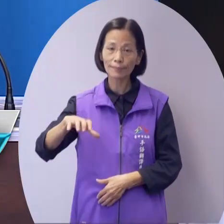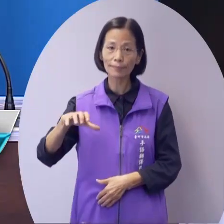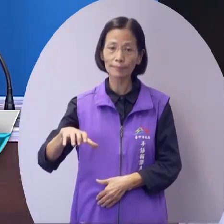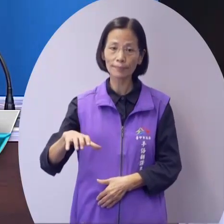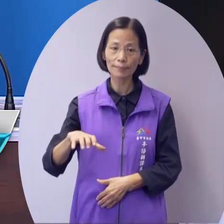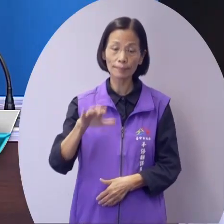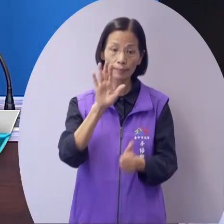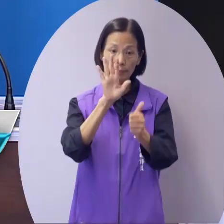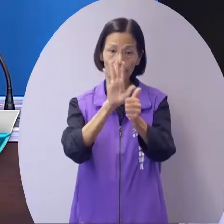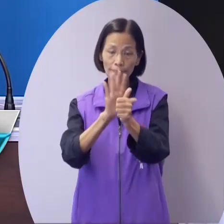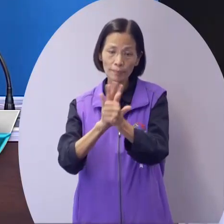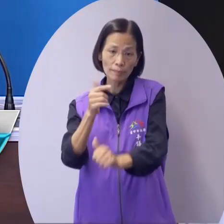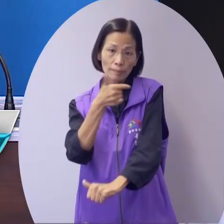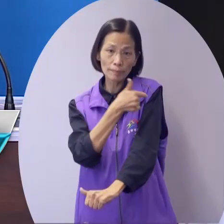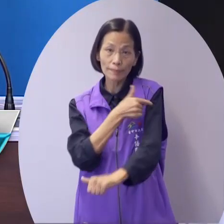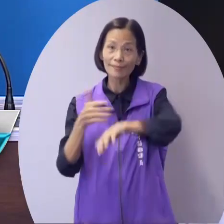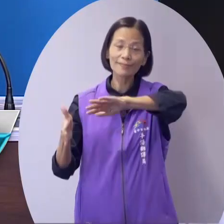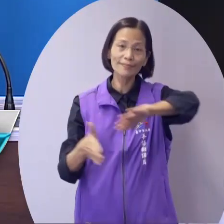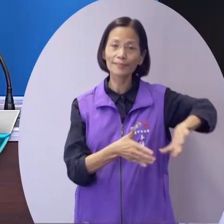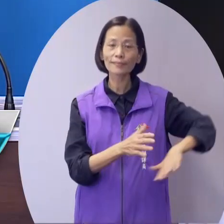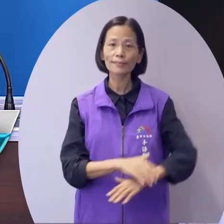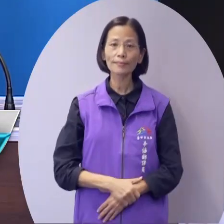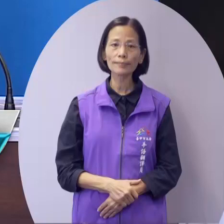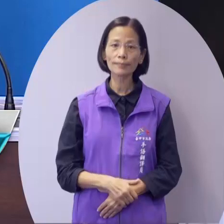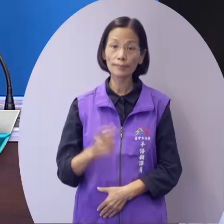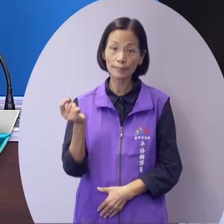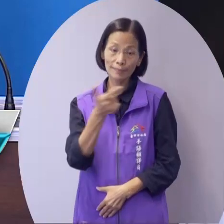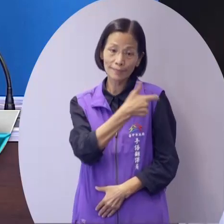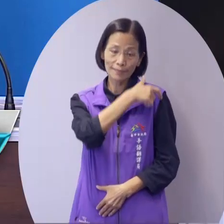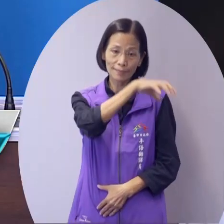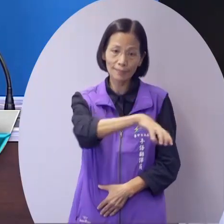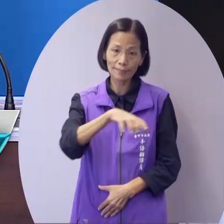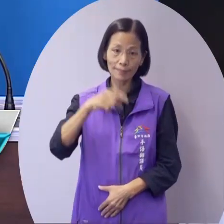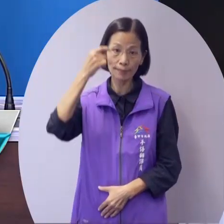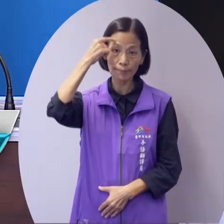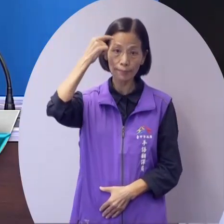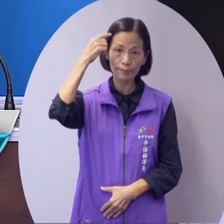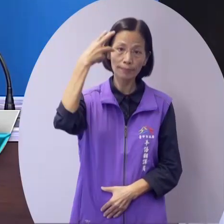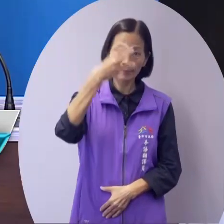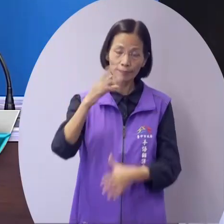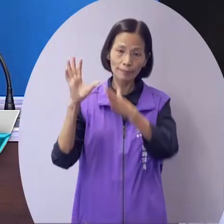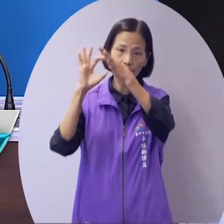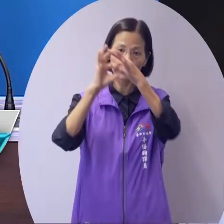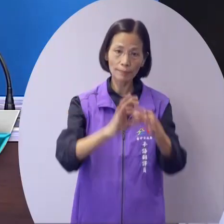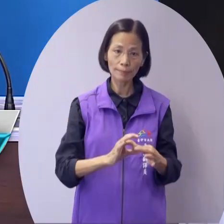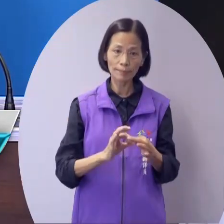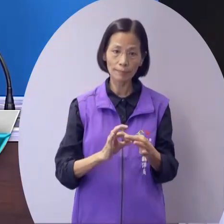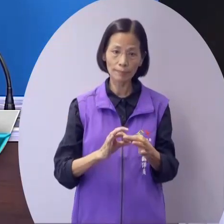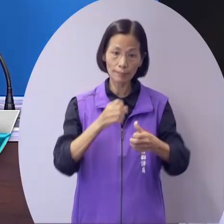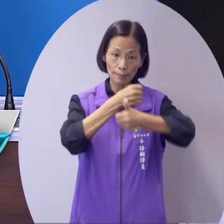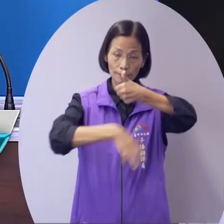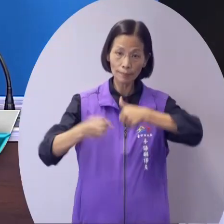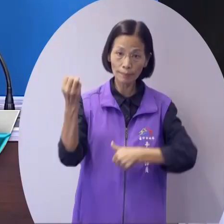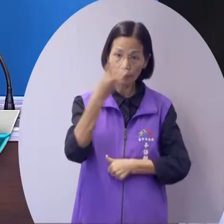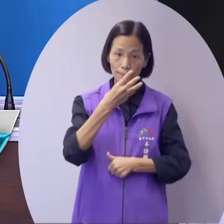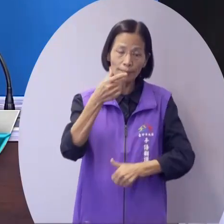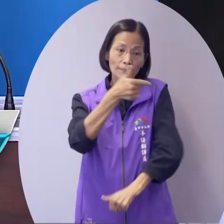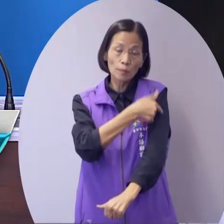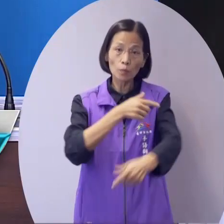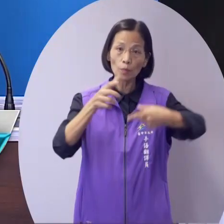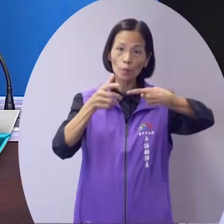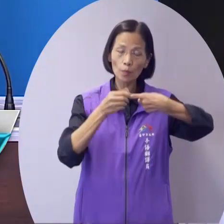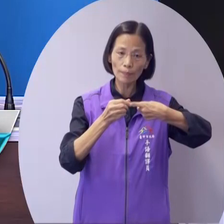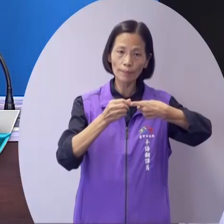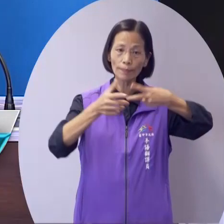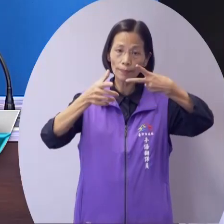为市民朋友施打疫苗以外，我们的快打站连续三天要帮三个系统施打。第一个呢，就是